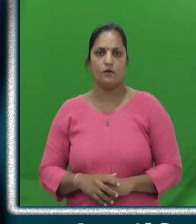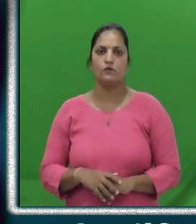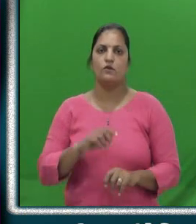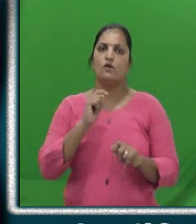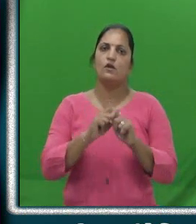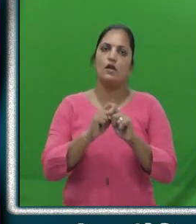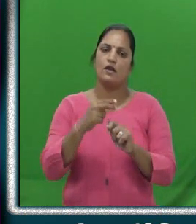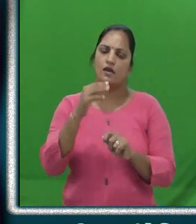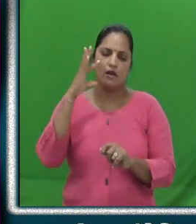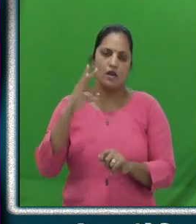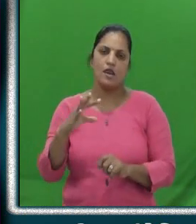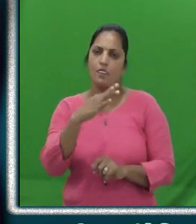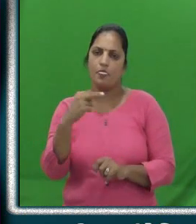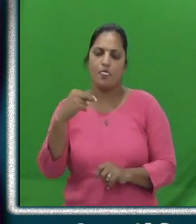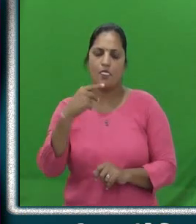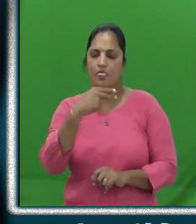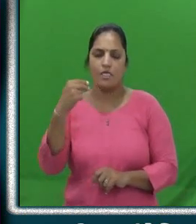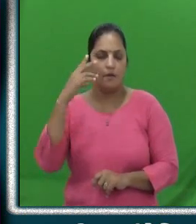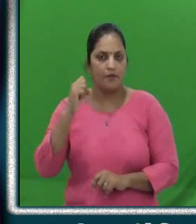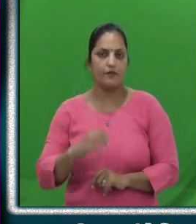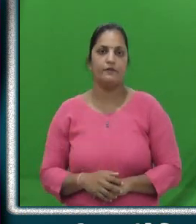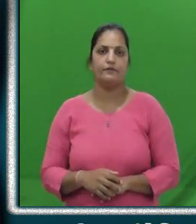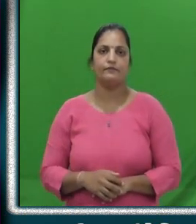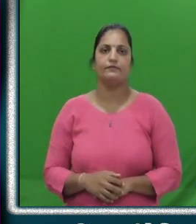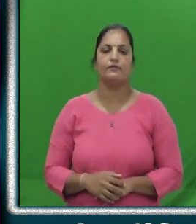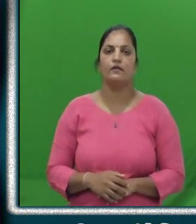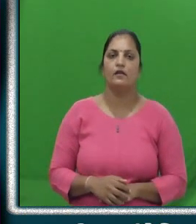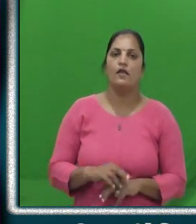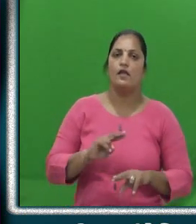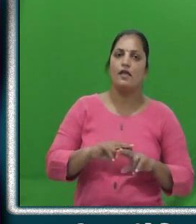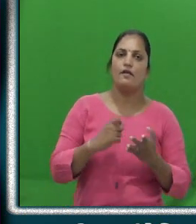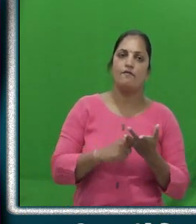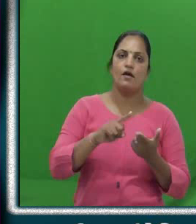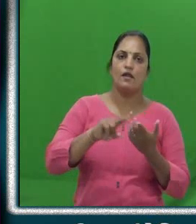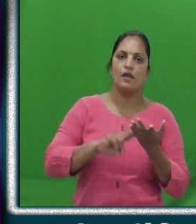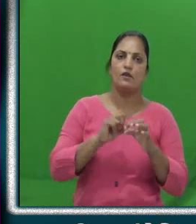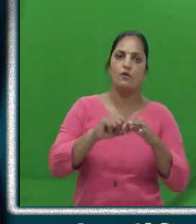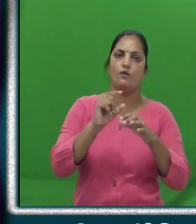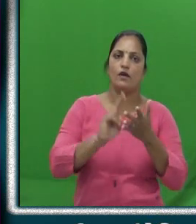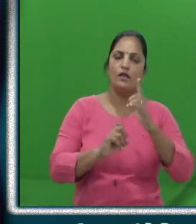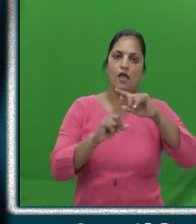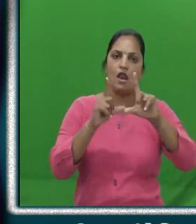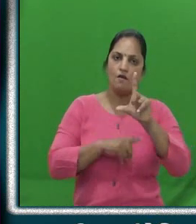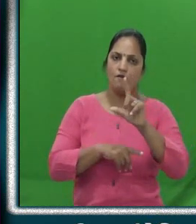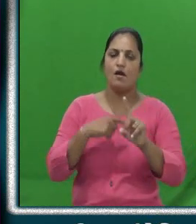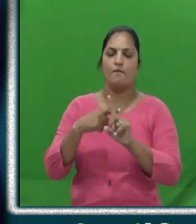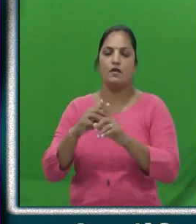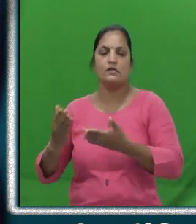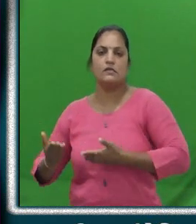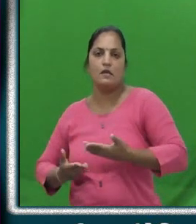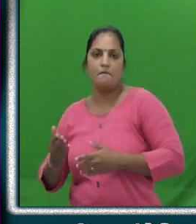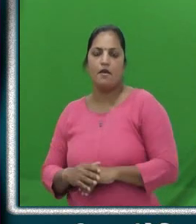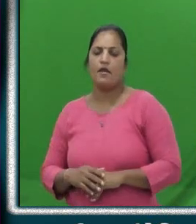રાખજો ફંક્શન ને યાદ રાખવાનું નામ યાદ રાખો ખાલી કયું ફંક્શન ડિસ્ક્રાઇબિંગ એક્શન